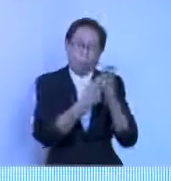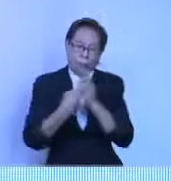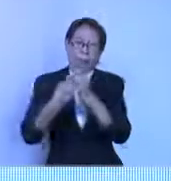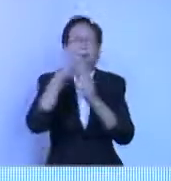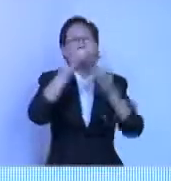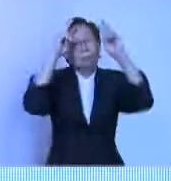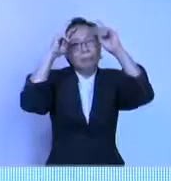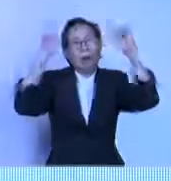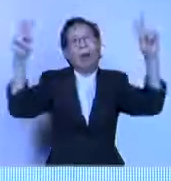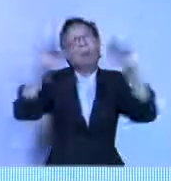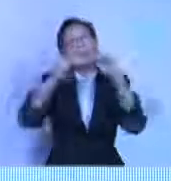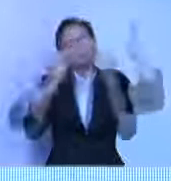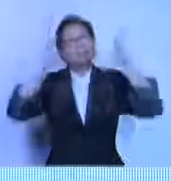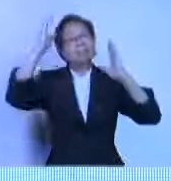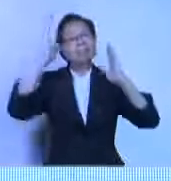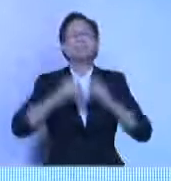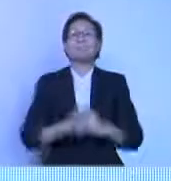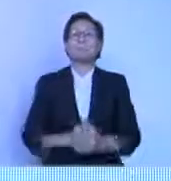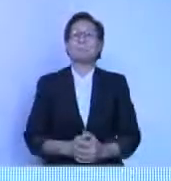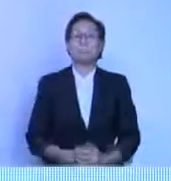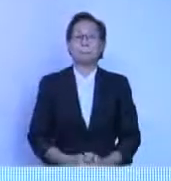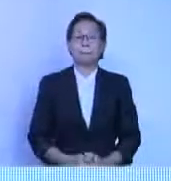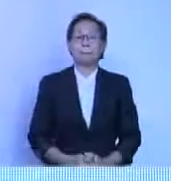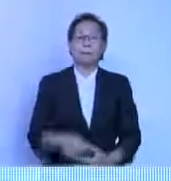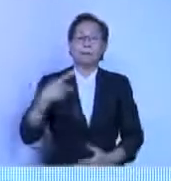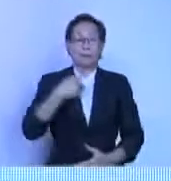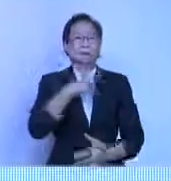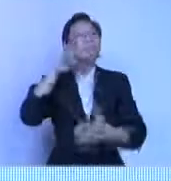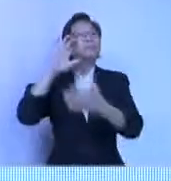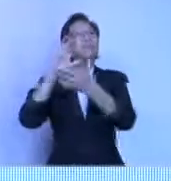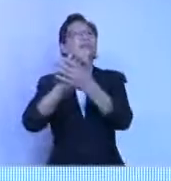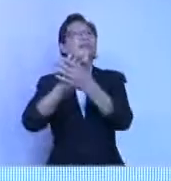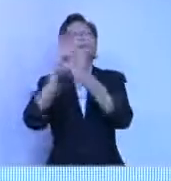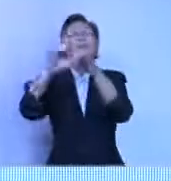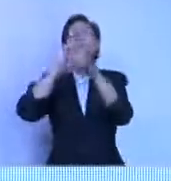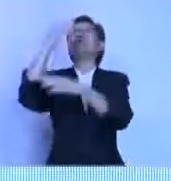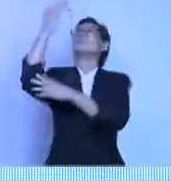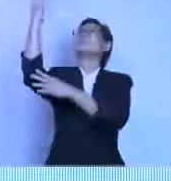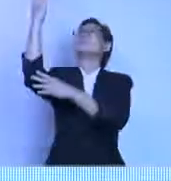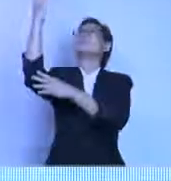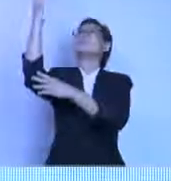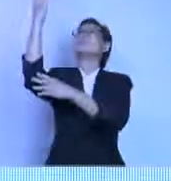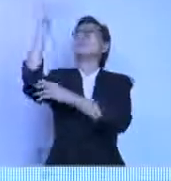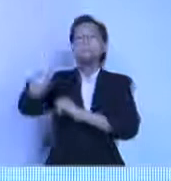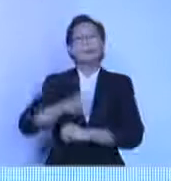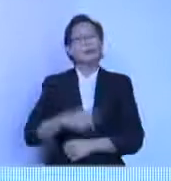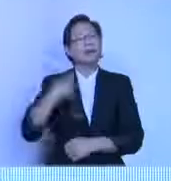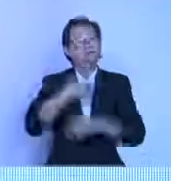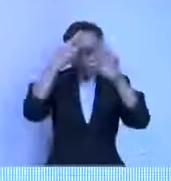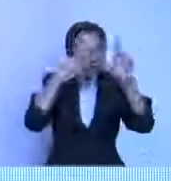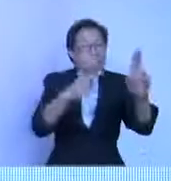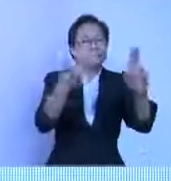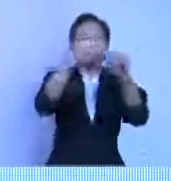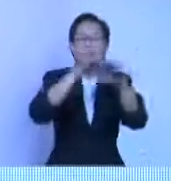keharmonian masyarakat kita Ayo kita percaya kepada Tuhan Ayo kita setia